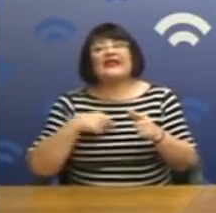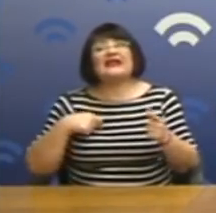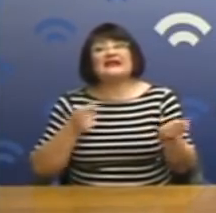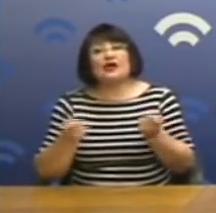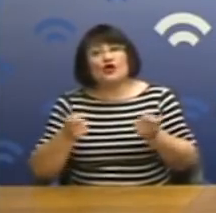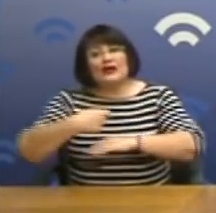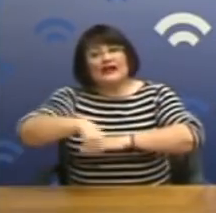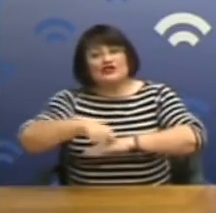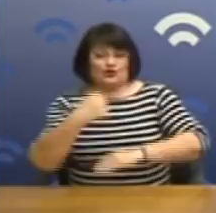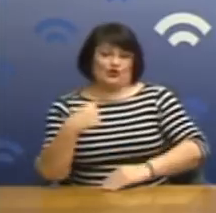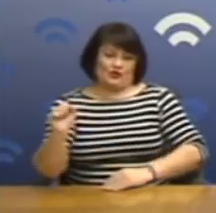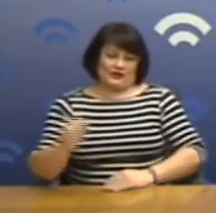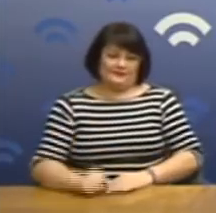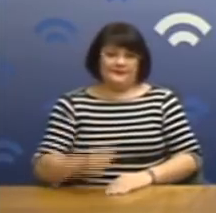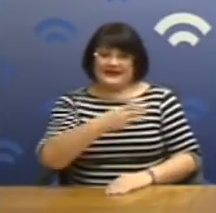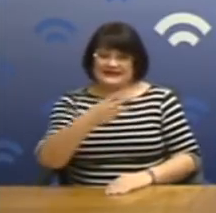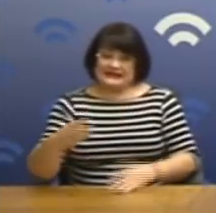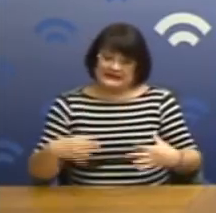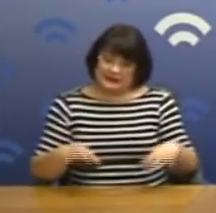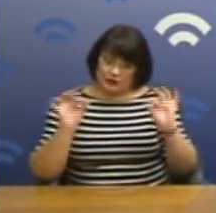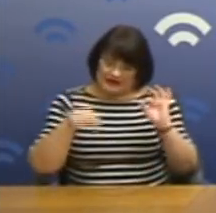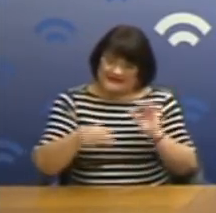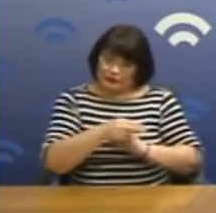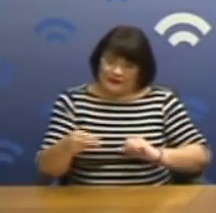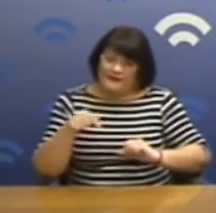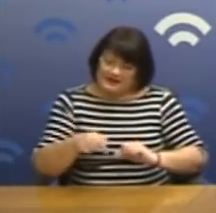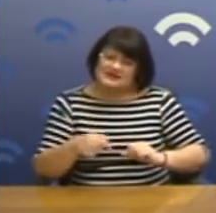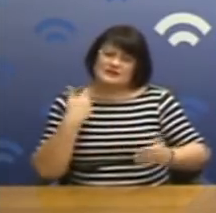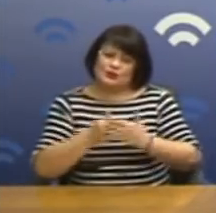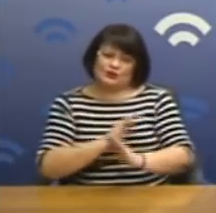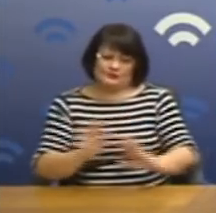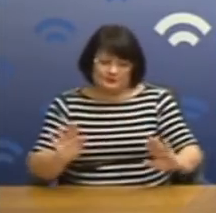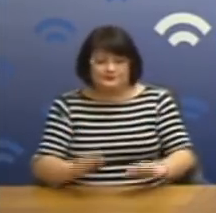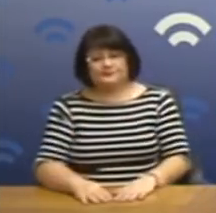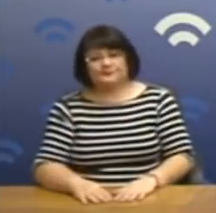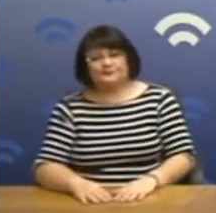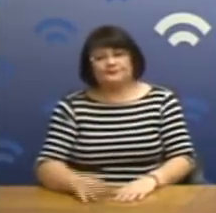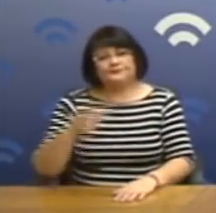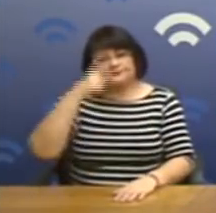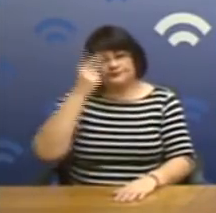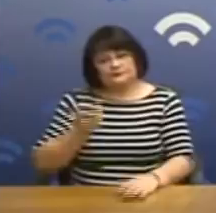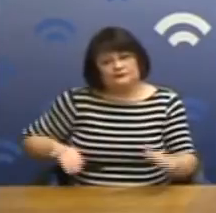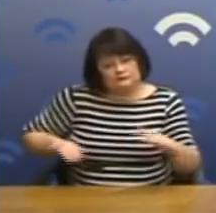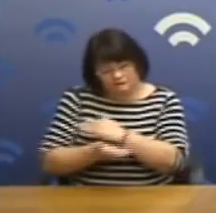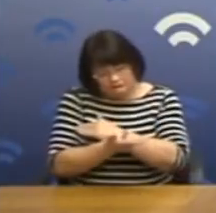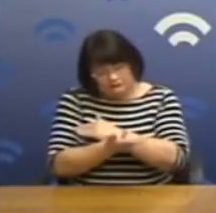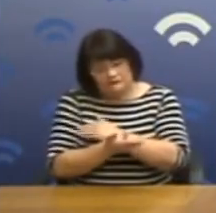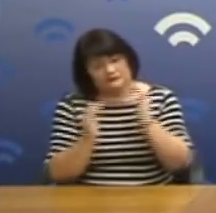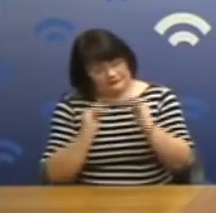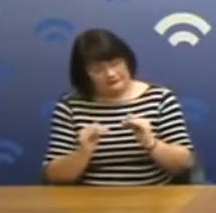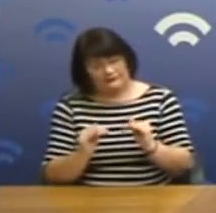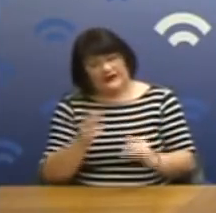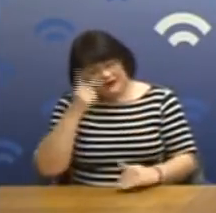ξεκίνησε ο ΣΥΡΙΖΑ και τώρα εσείς το αποτελειώνετε. Εξάλλου, το δικαίωμα προσφυγής το διατηρήσατε μεν, αλλά